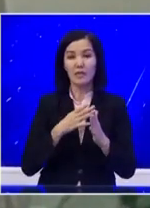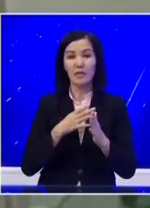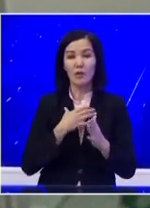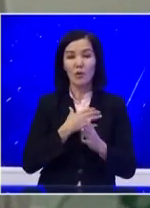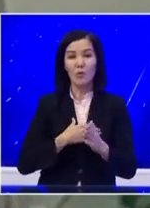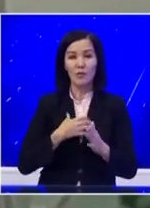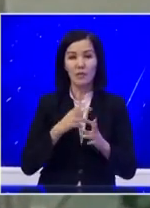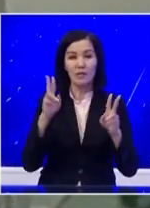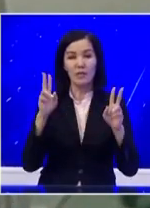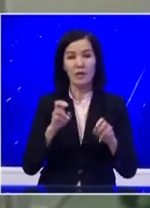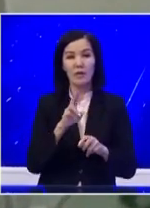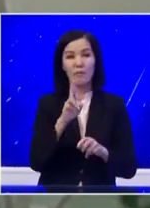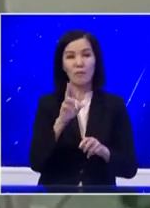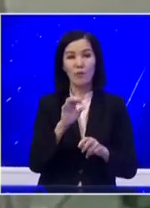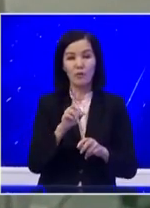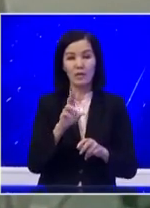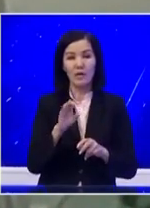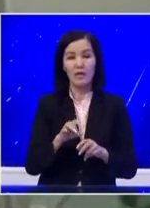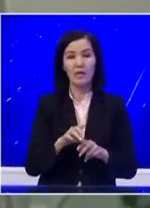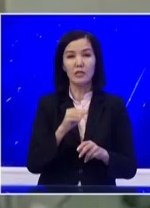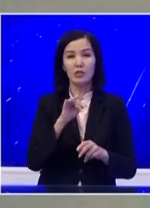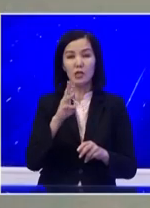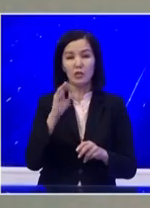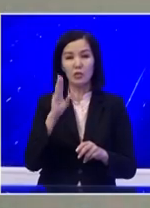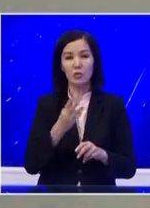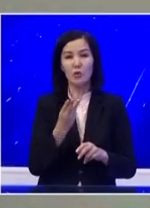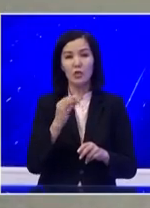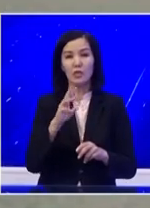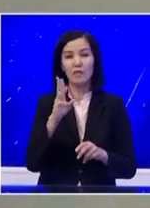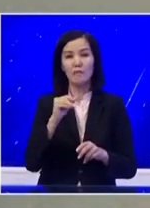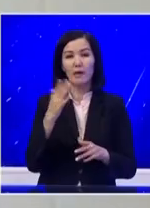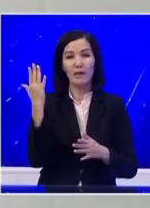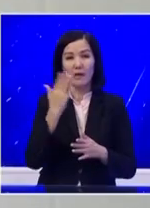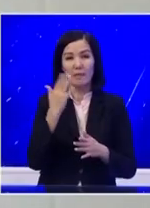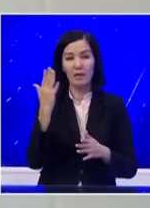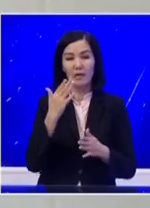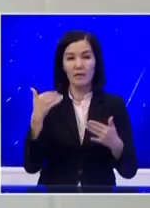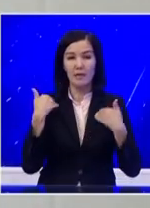мәселе көзқарас. Ой түбінде Жетісу тынысы шипагер хабарларын әзірледі.